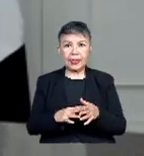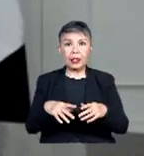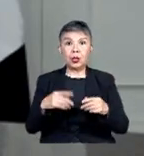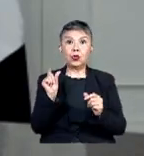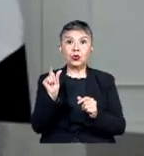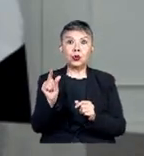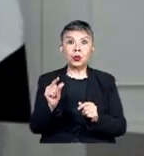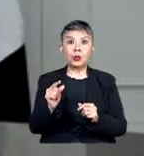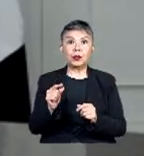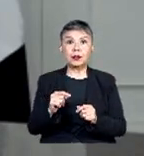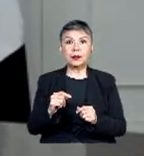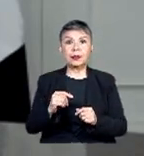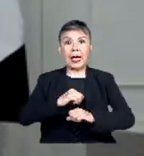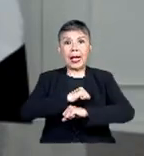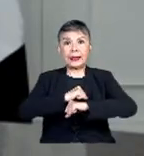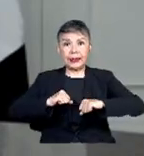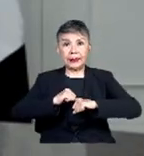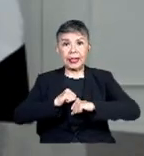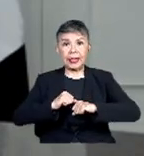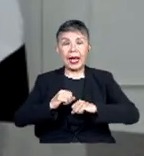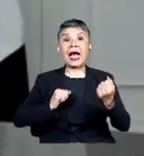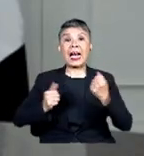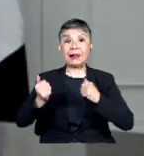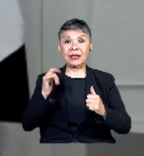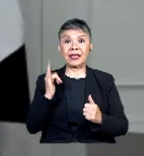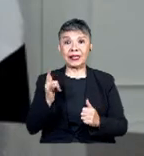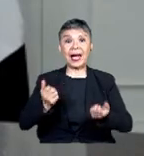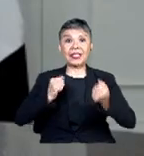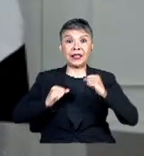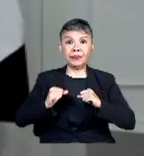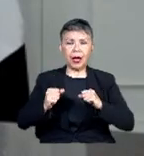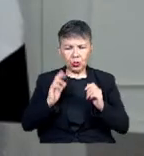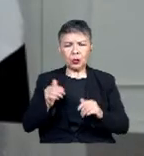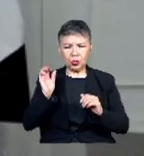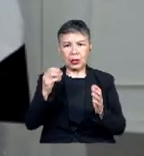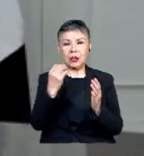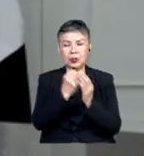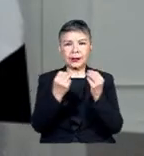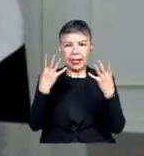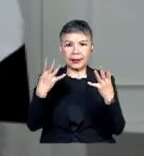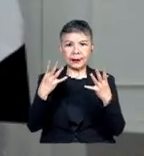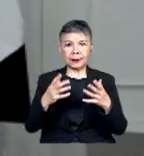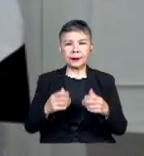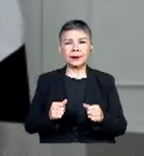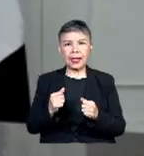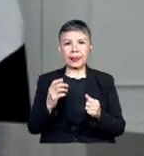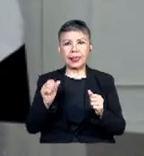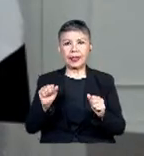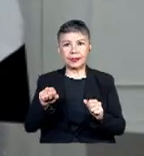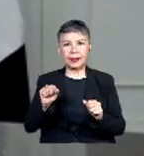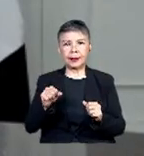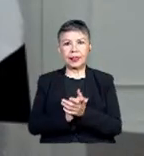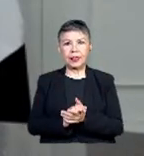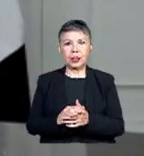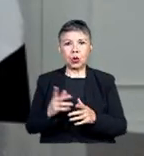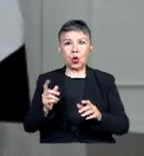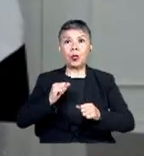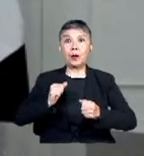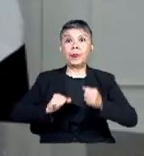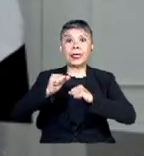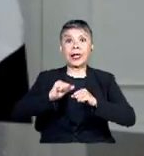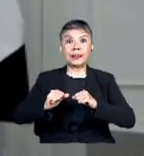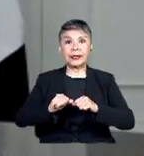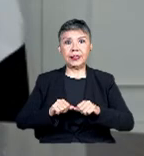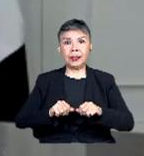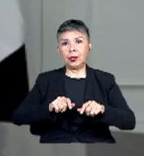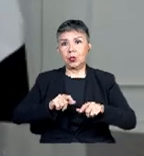bagi mereka yang aktif sudah pasti itu ada, bahkan penghargaannya pun luar biasa ya. Setelah berprestasi di